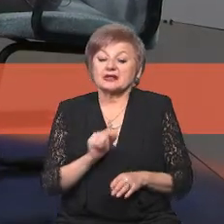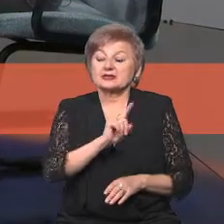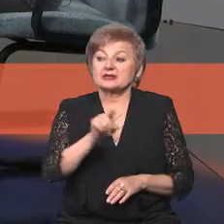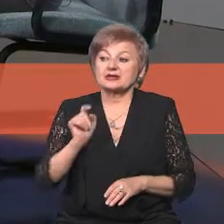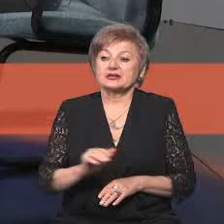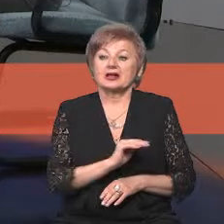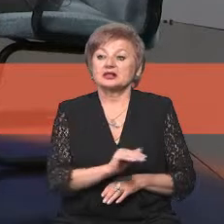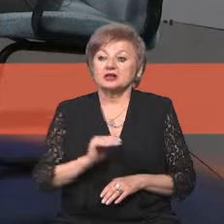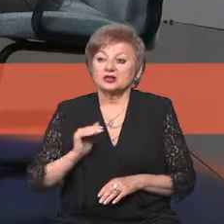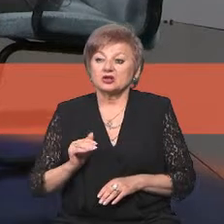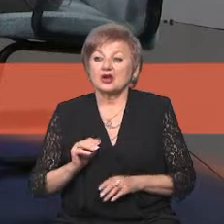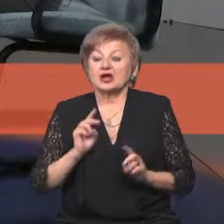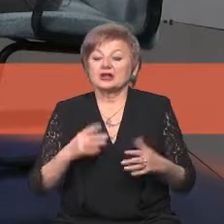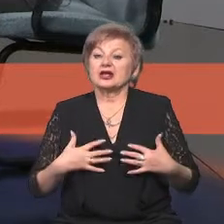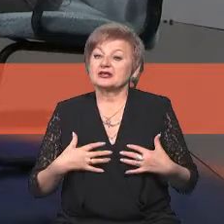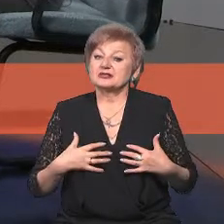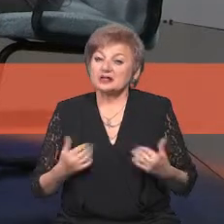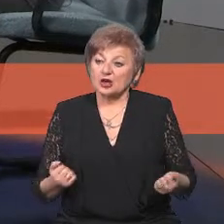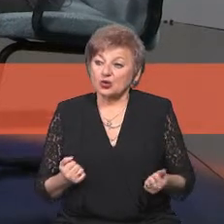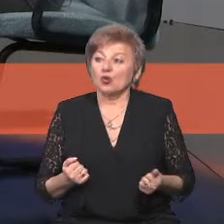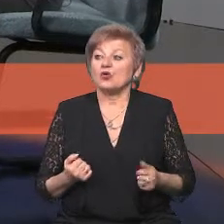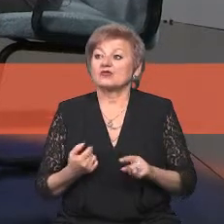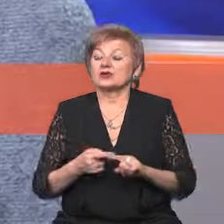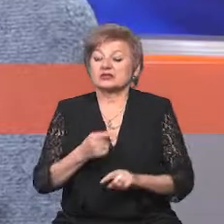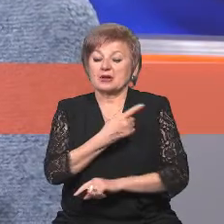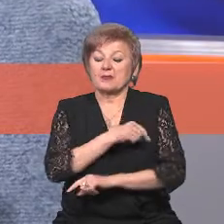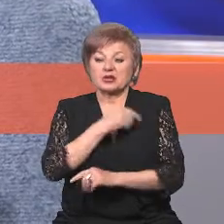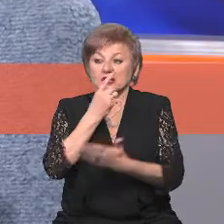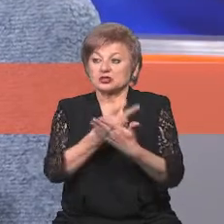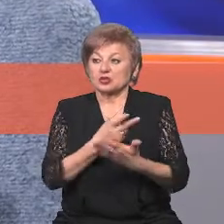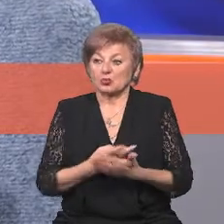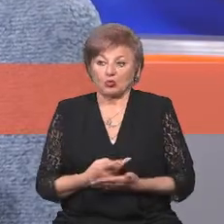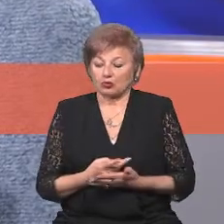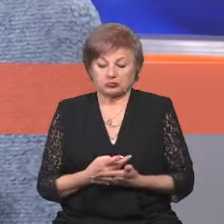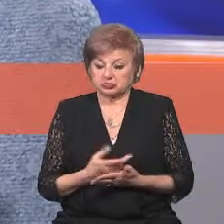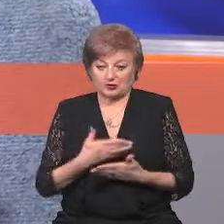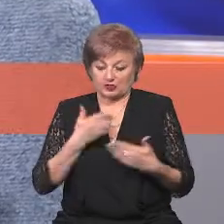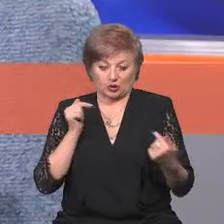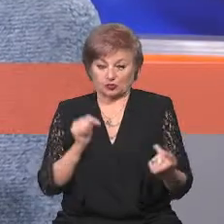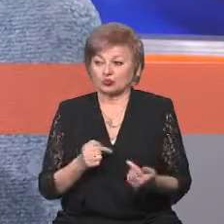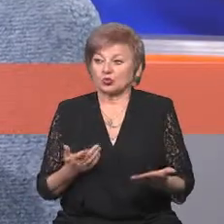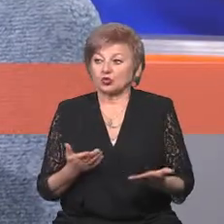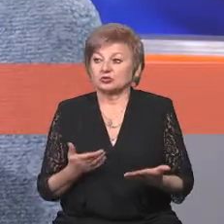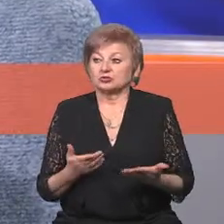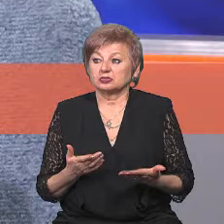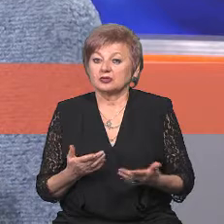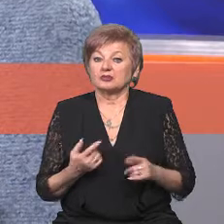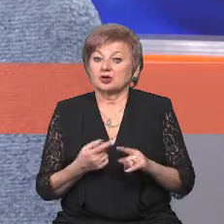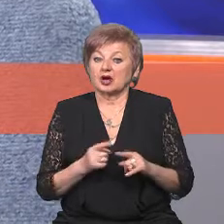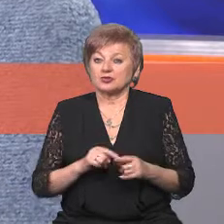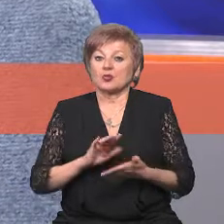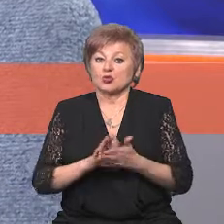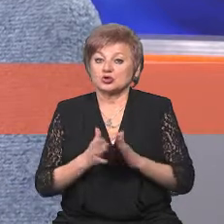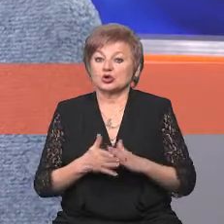яких відсторонили від навчання, які здорові і протипоказань за медичними показаннями відщеплень в них немає. Має. Тобто це не йдеться про дітей, яким за станом